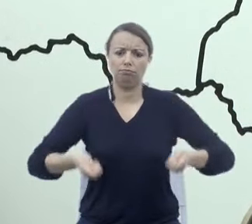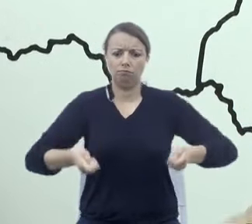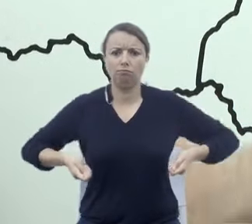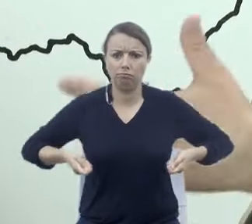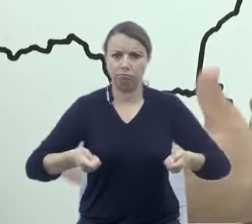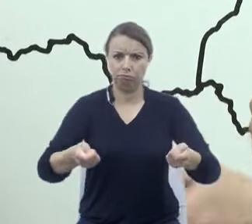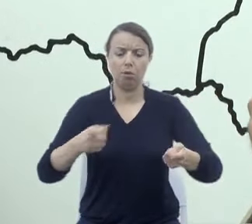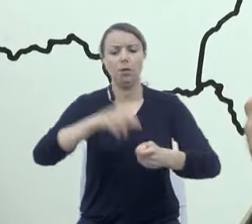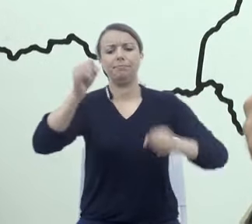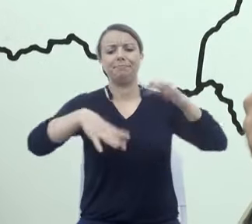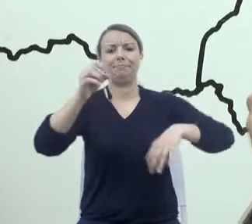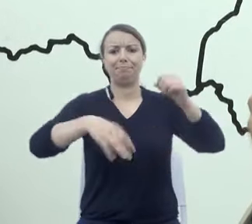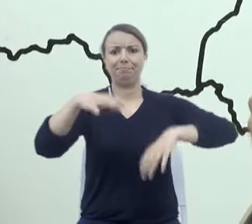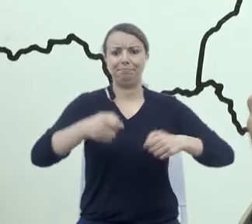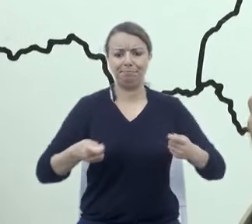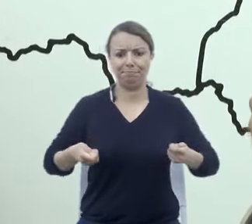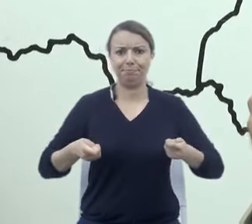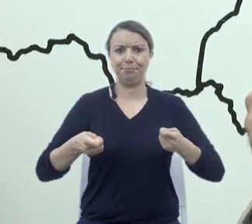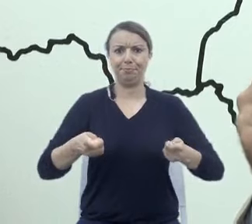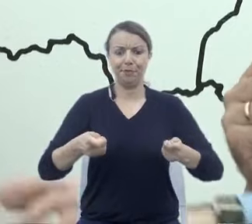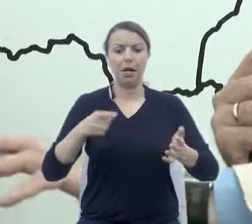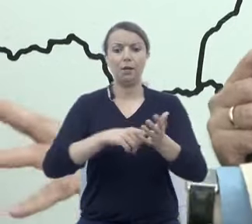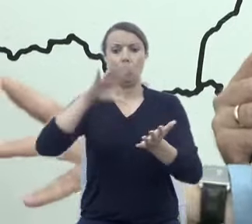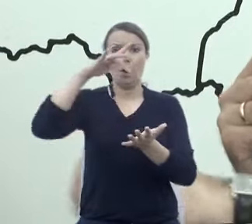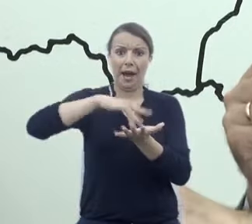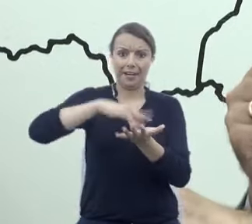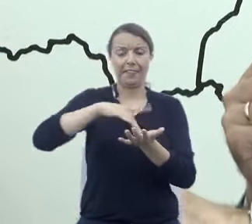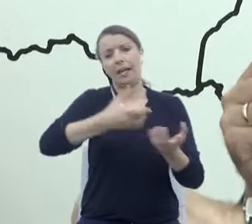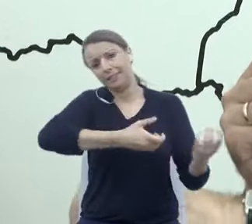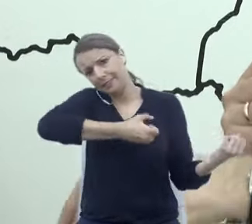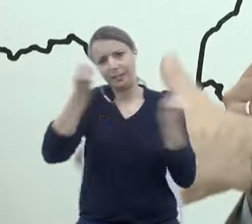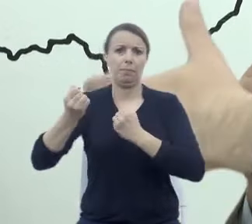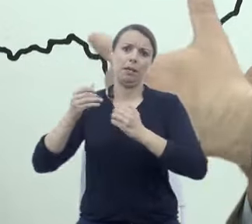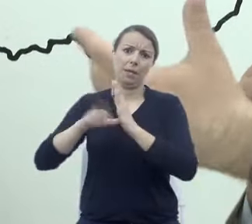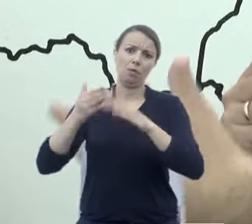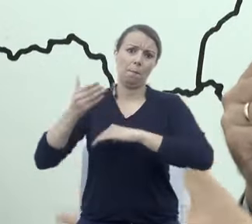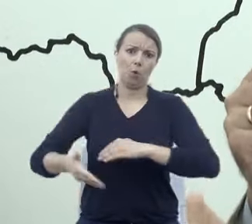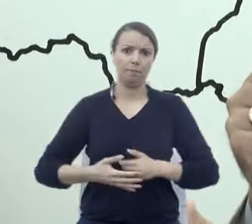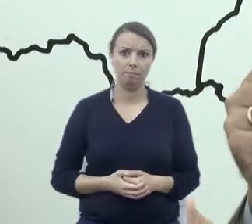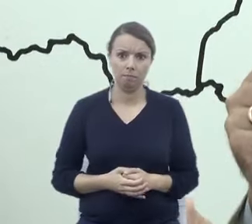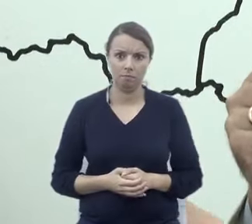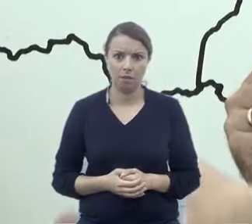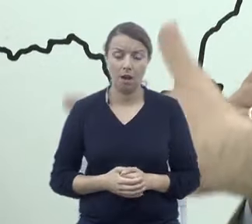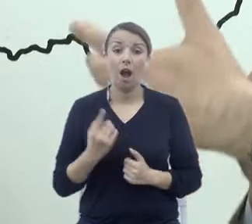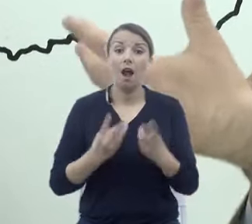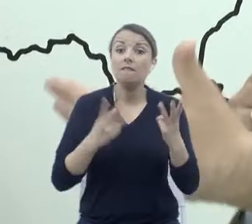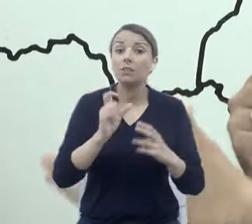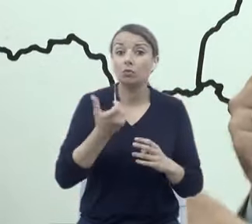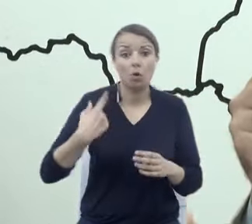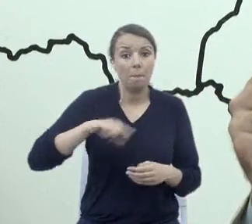i usunęli z rynku. I w zasadzie istotne jest to, że my nie wiemy, ci